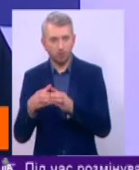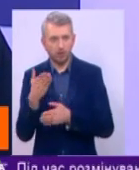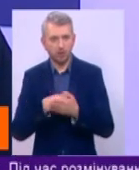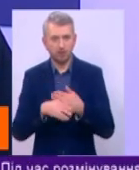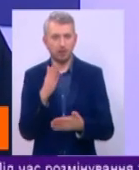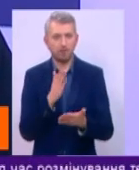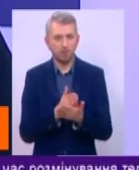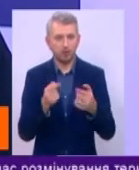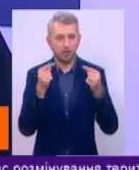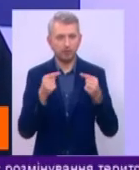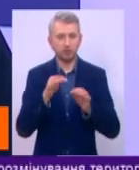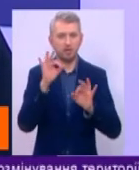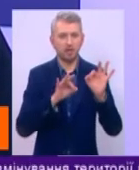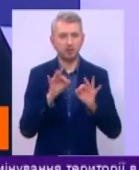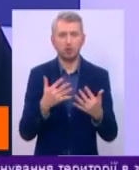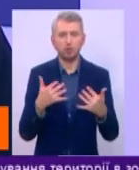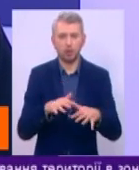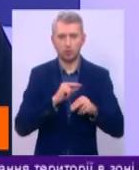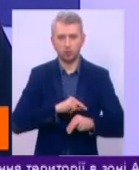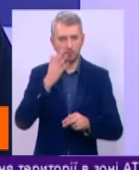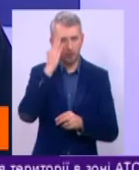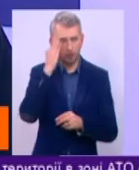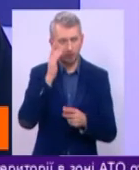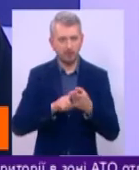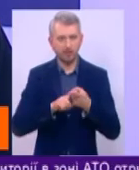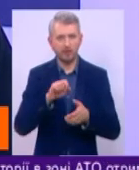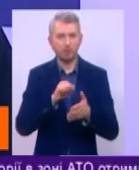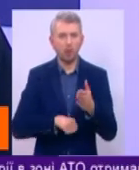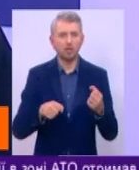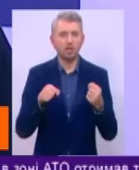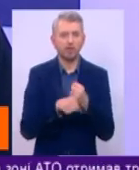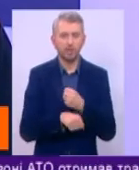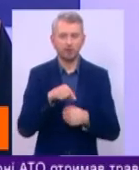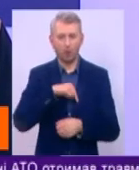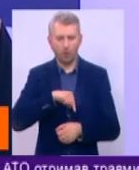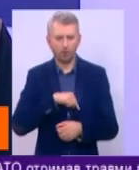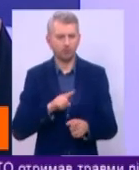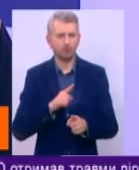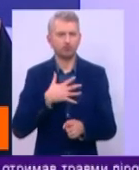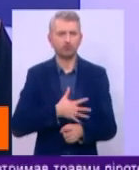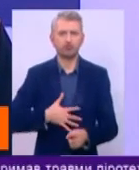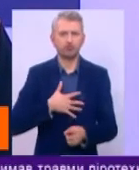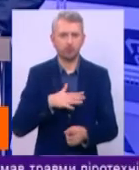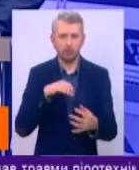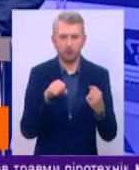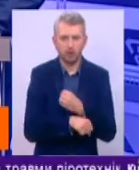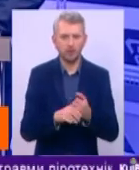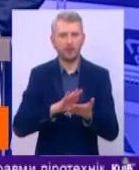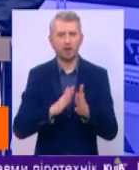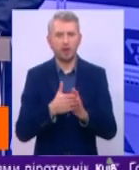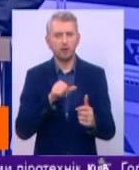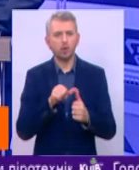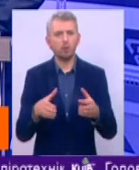имеет соответствующий процент утраты трудоспособности. В зависимости от травмированного органа, в зависимости от состояния, то есть кроме